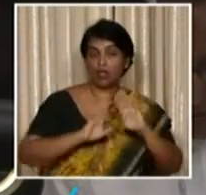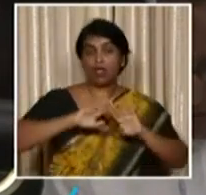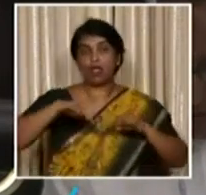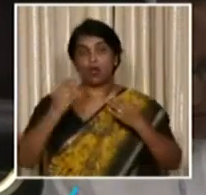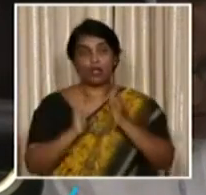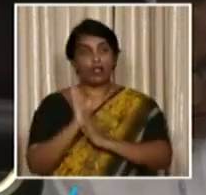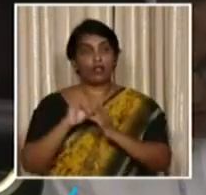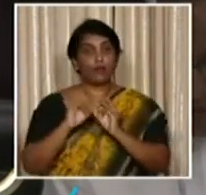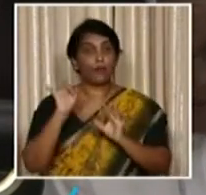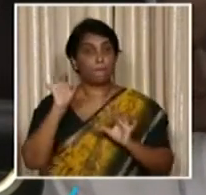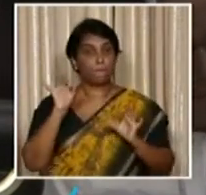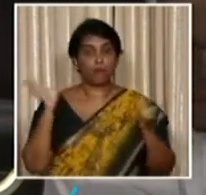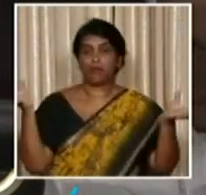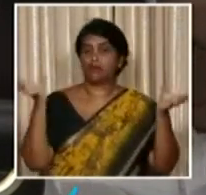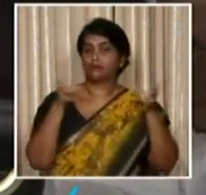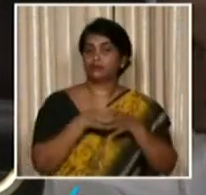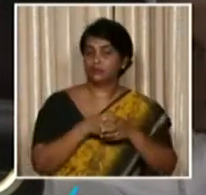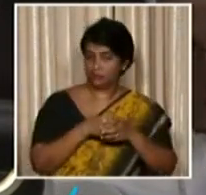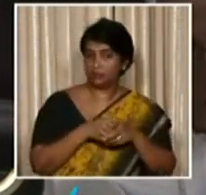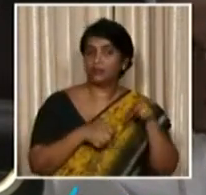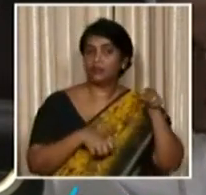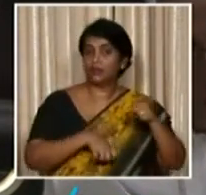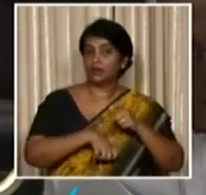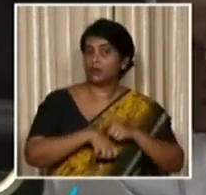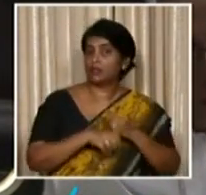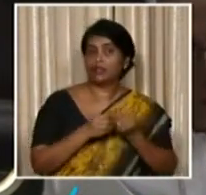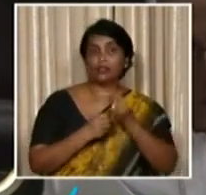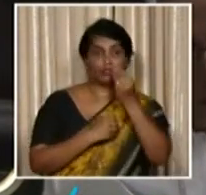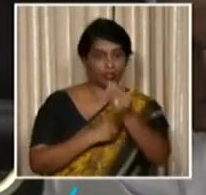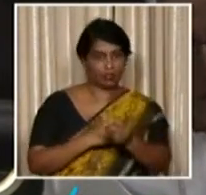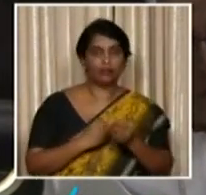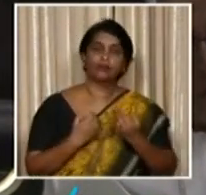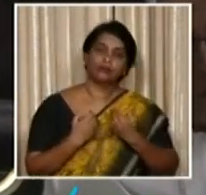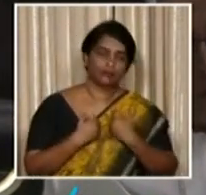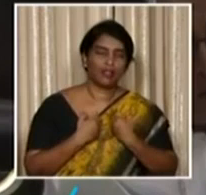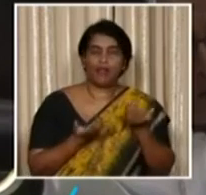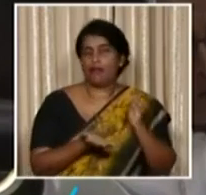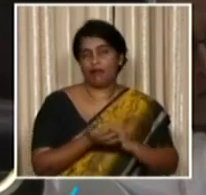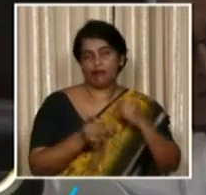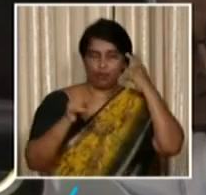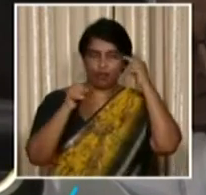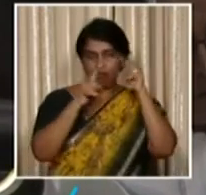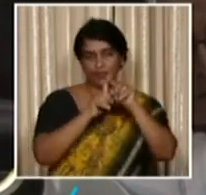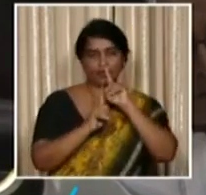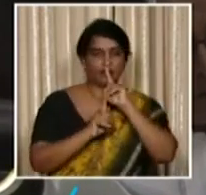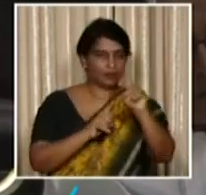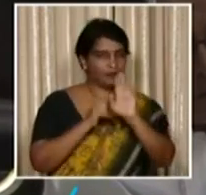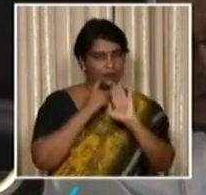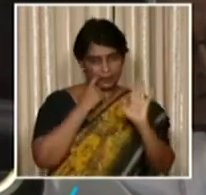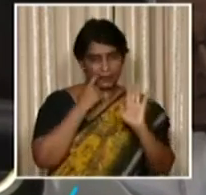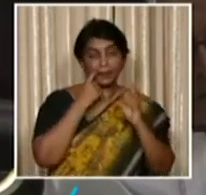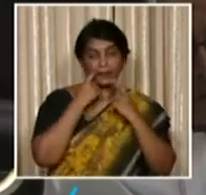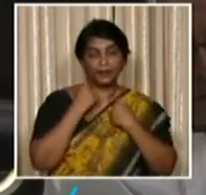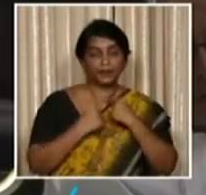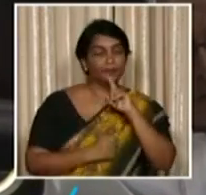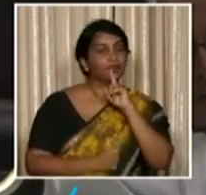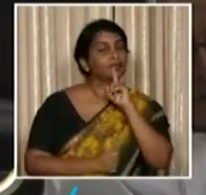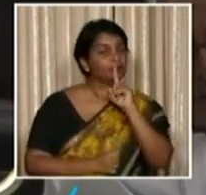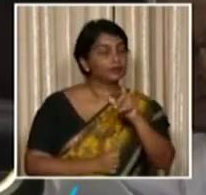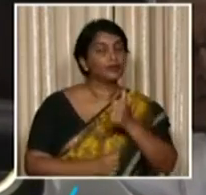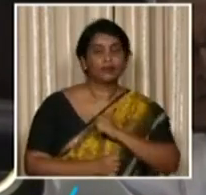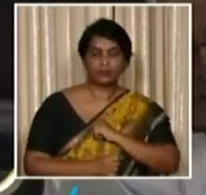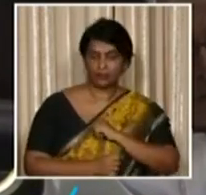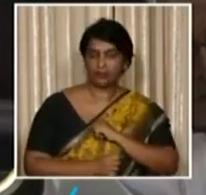මන්ත්‍රීවරු 15 දෙනෙකුත් පැමිණලා ඒ අවස්ථාව ලබා දුන්නා කියලා. ඒ මම එතනට නැවත යන්න අවශ්‍යතාවයක් නැහැ. මම කියන්න